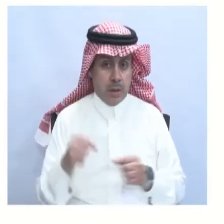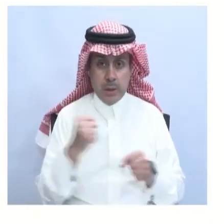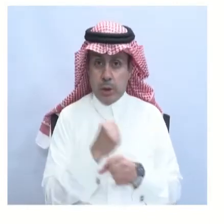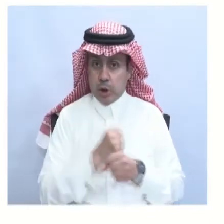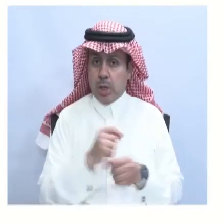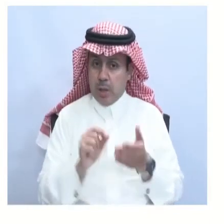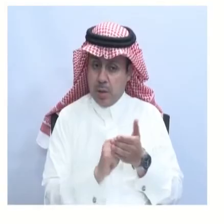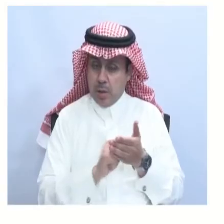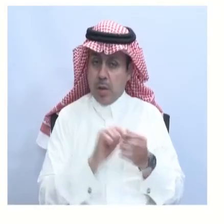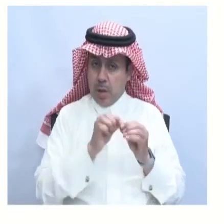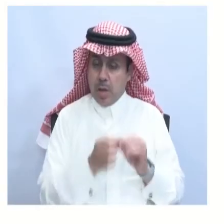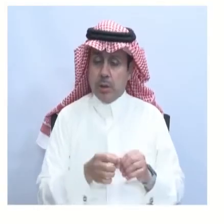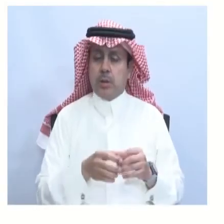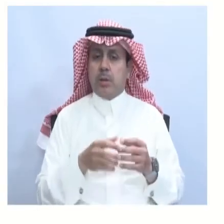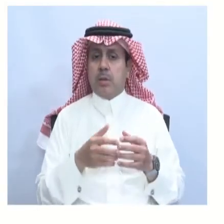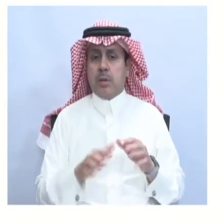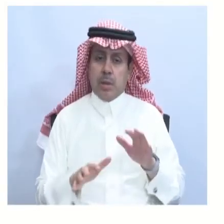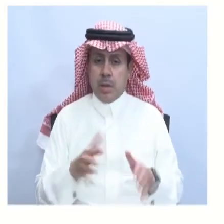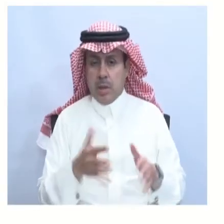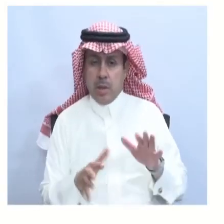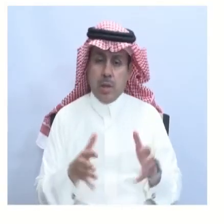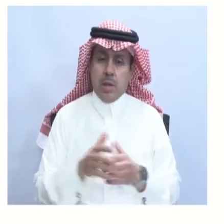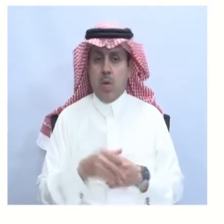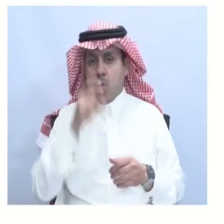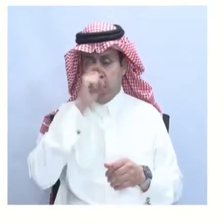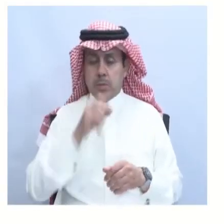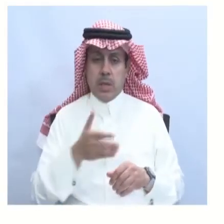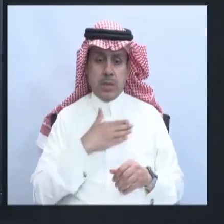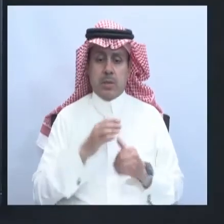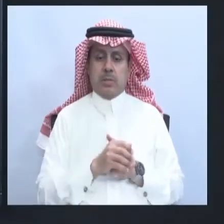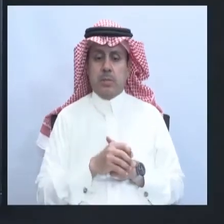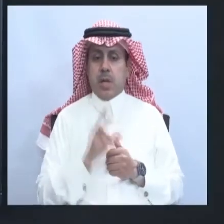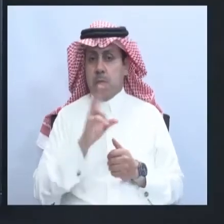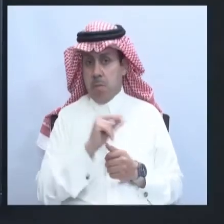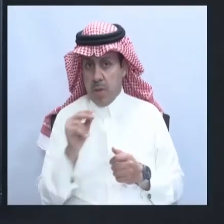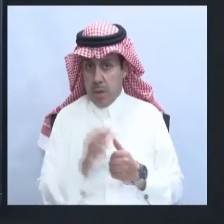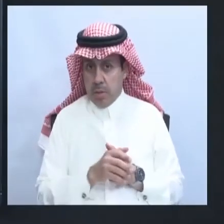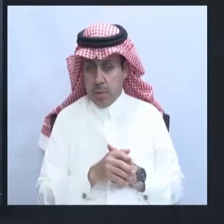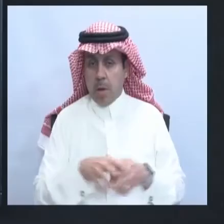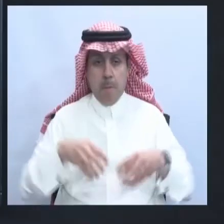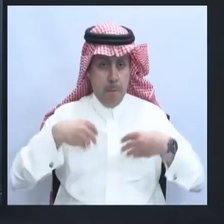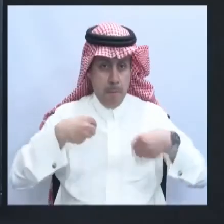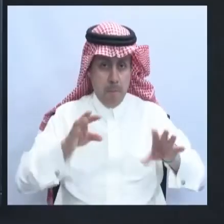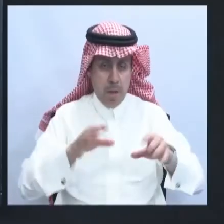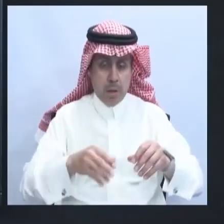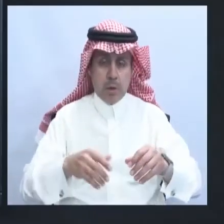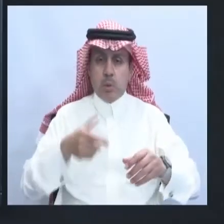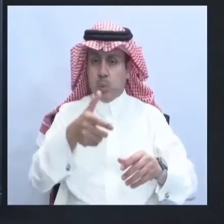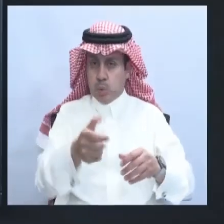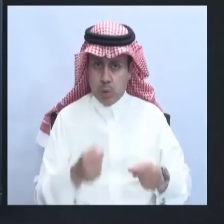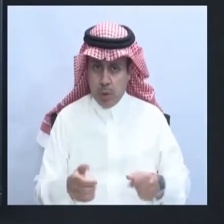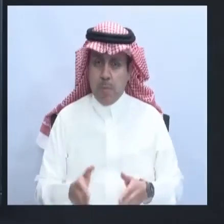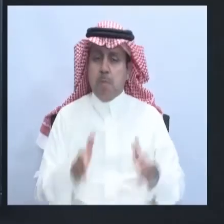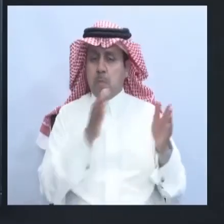العقد يؤدي الى الاخلال بواجب على الانسان مثال ذلك البيع والشراء بعد نداء